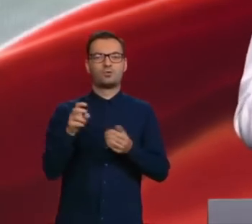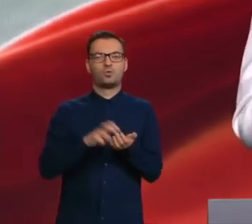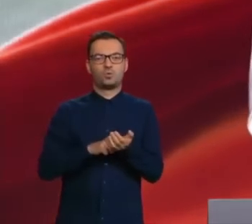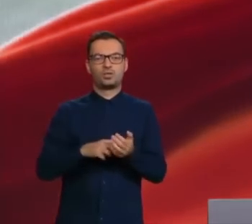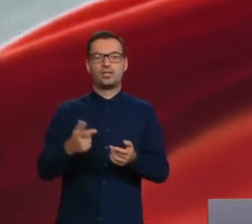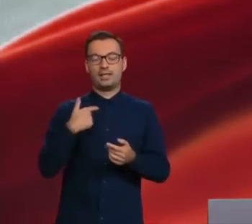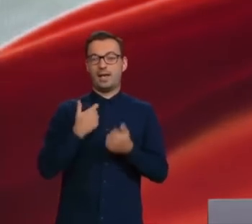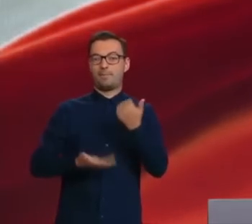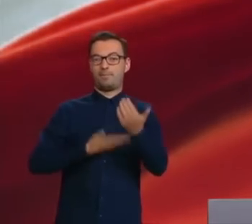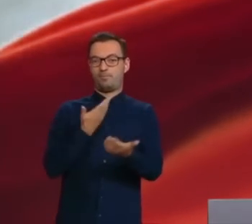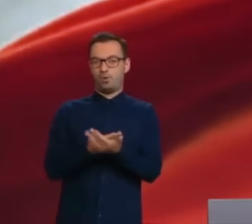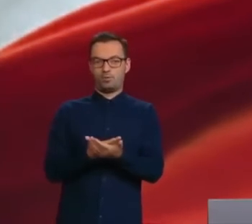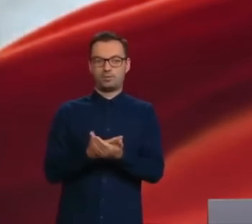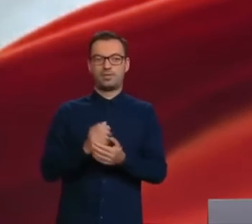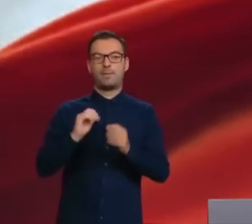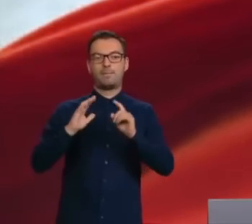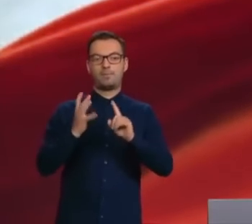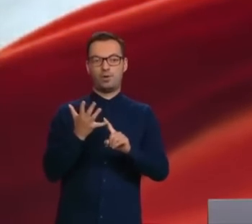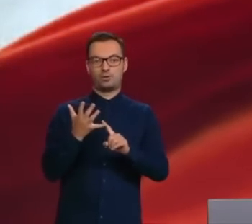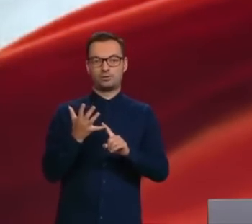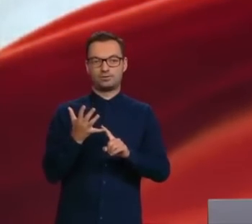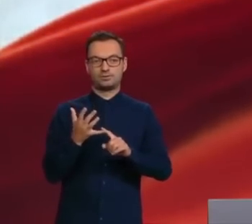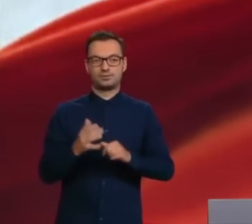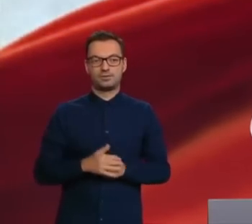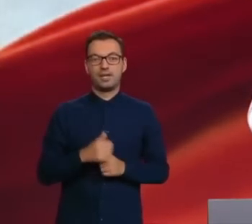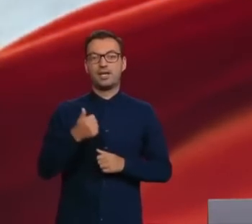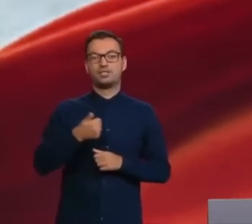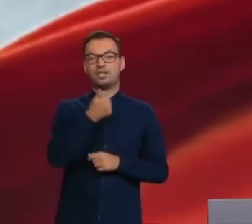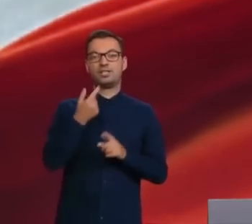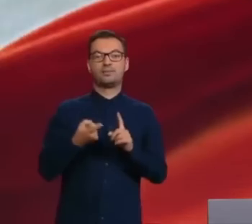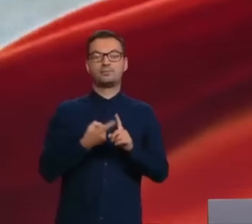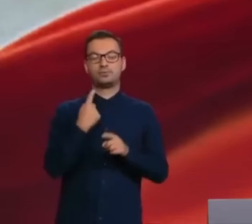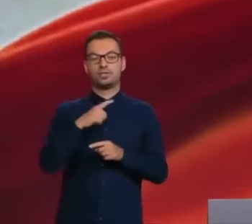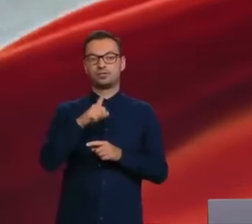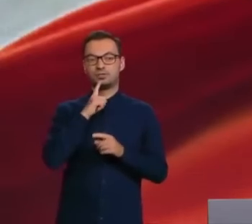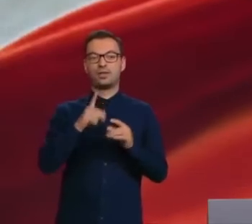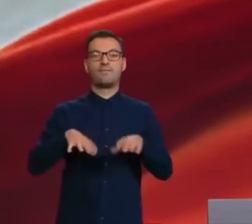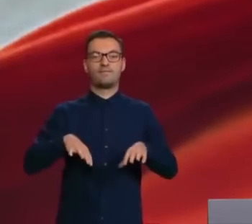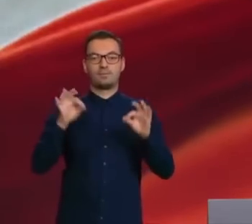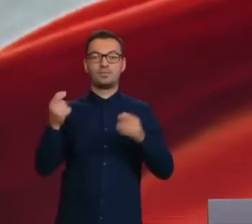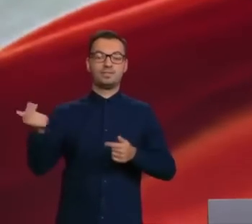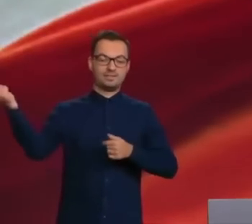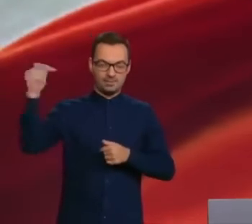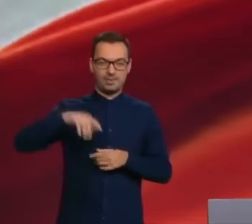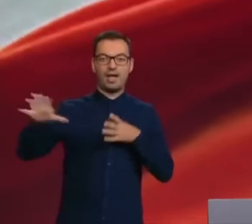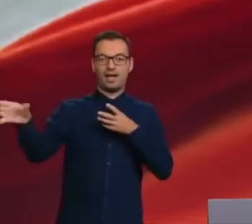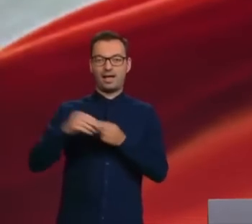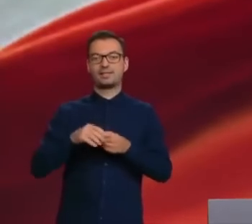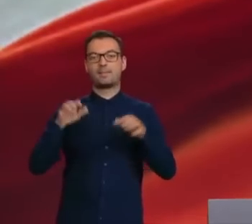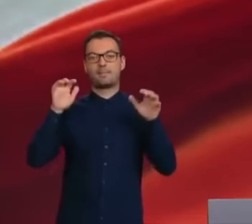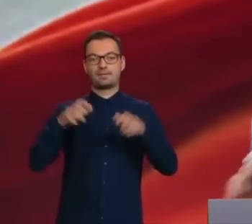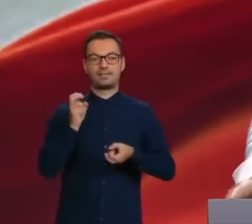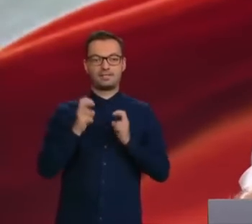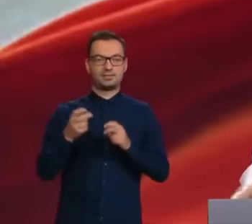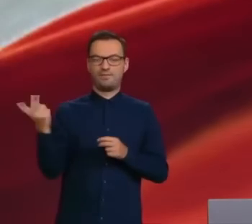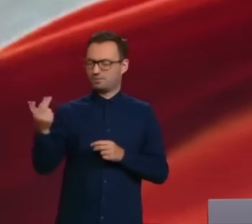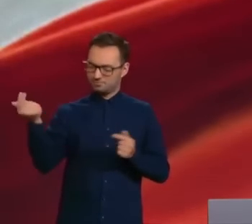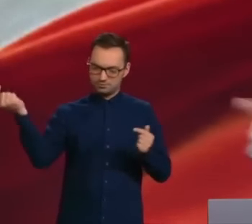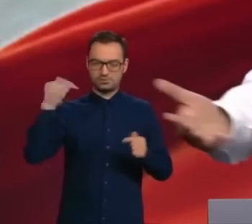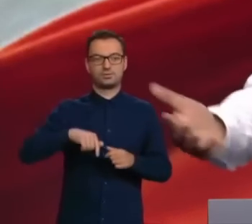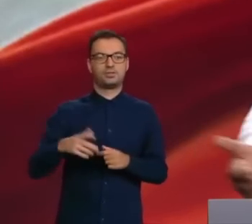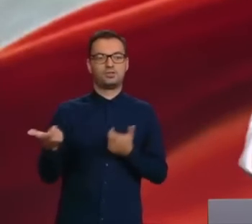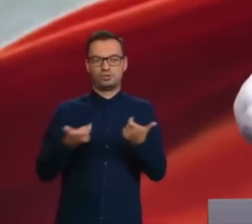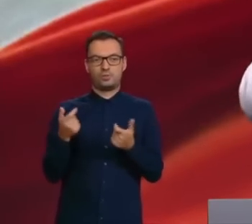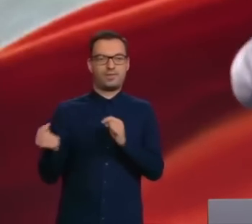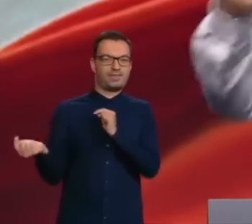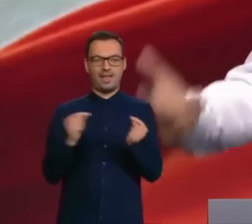Ja proponuję, no jeszcze jest piątek. Face to face proponuję. Przyjdź, proszę bardzo, razem z prezesem Kaczyńskim, możecie być we dwóch, możemy